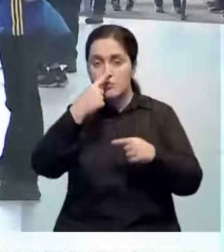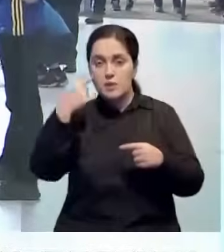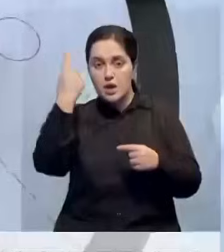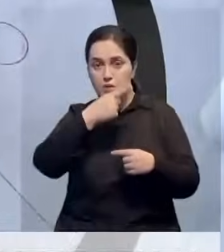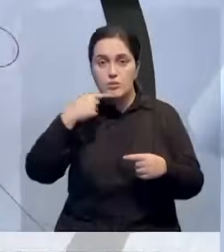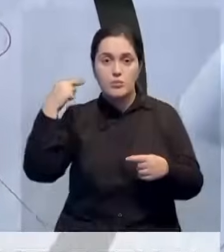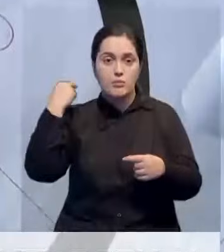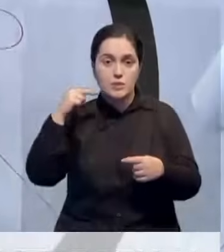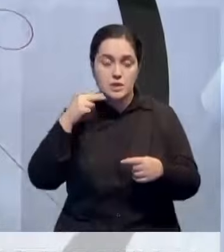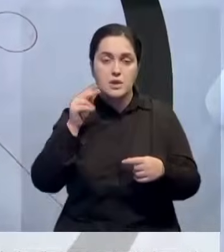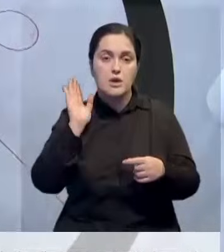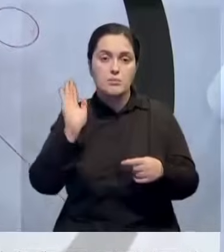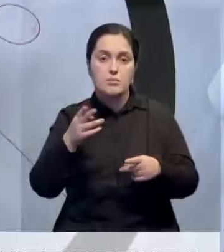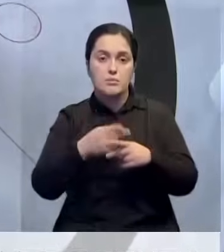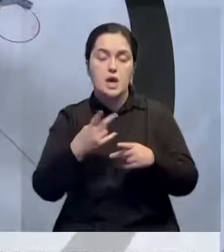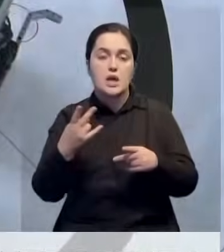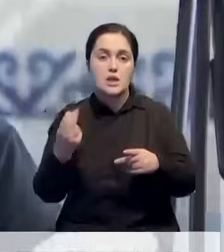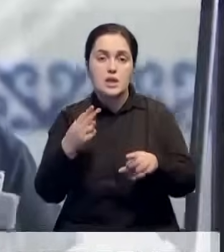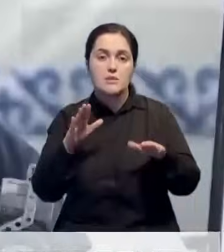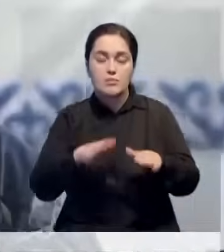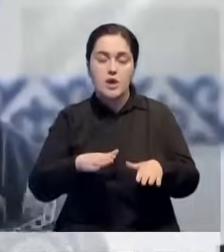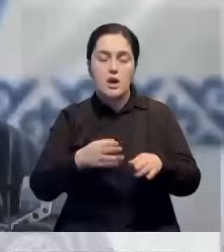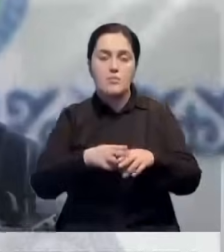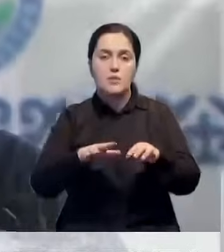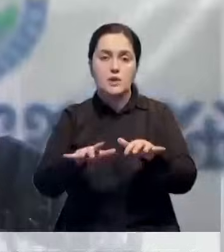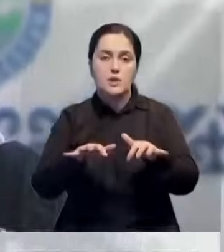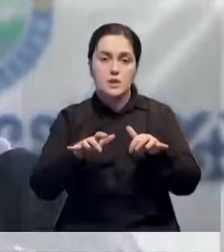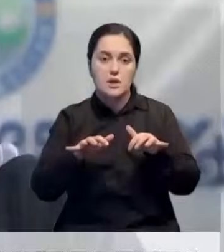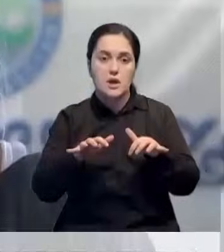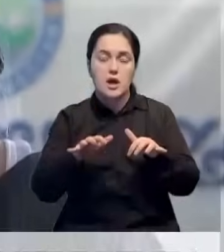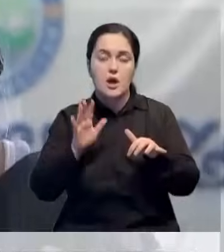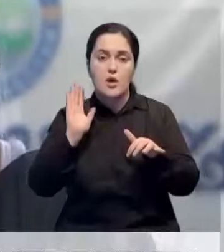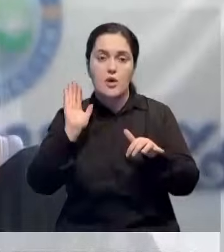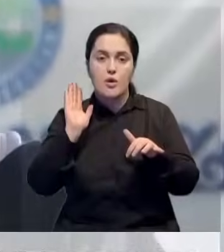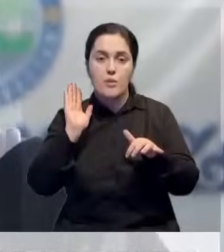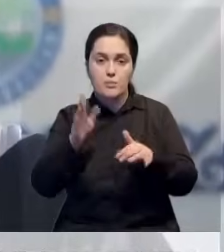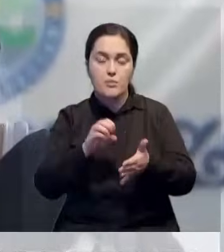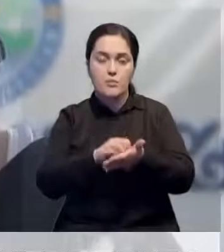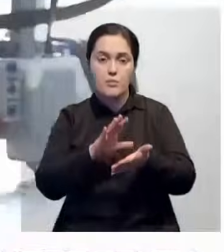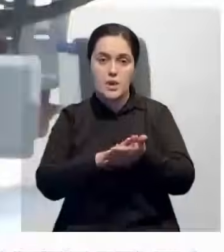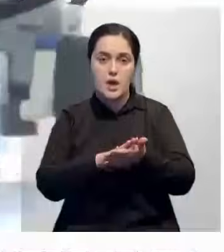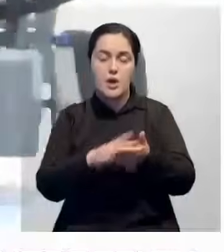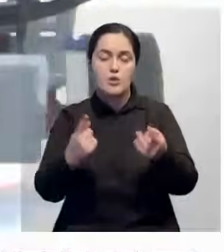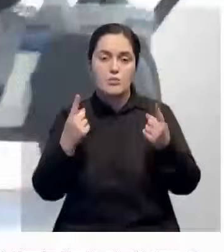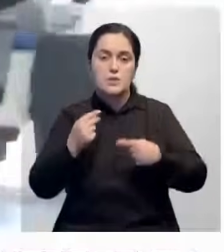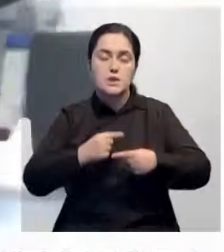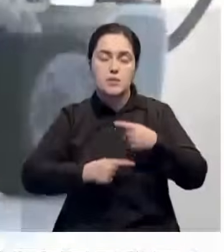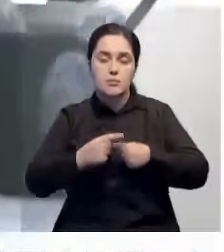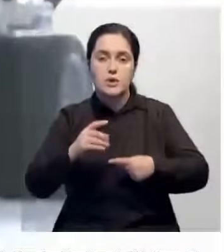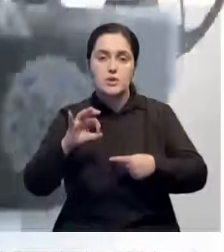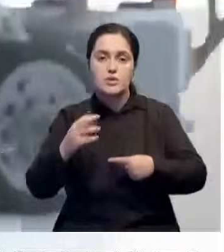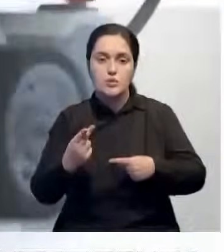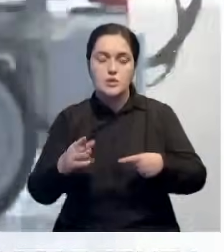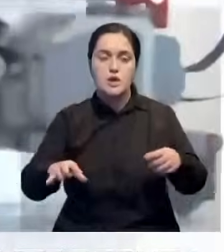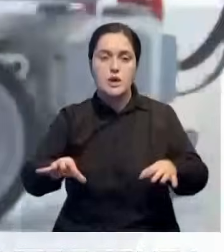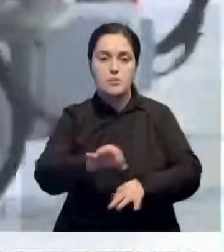президент поручил запустить национальную платформу искусственного интеллекта, обобщать показатели развития страны, крупного бизнеса и социальных